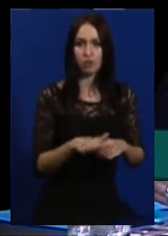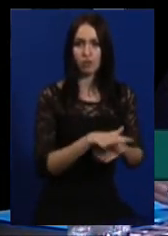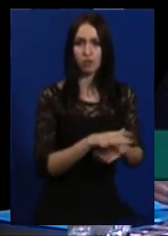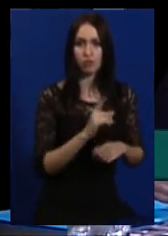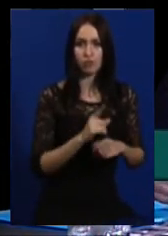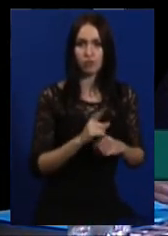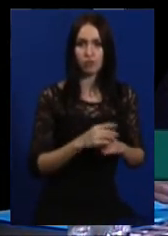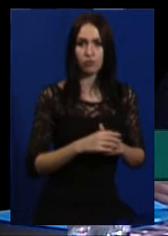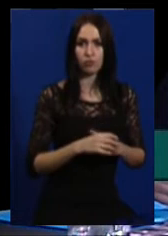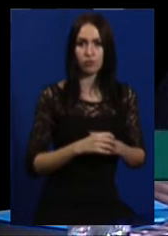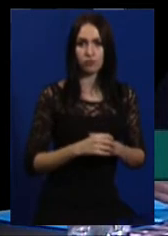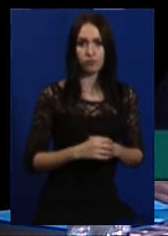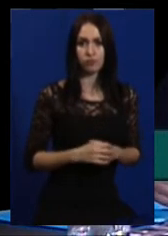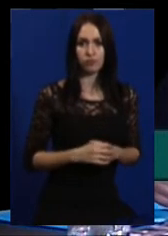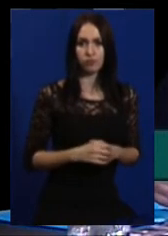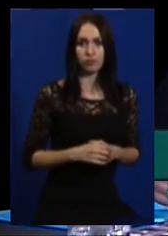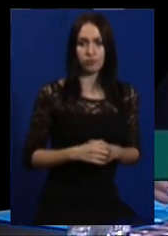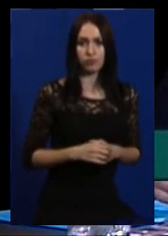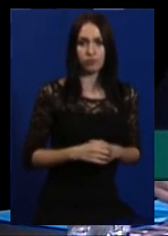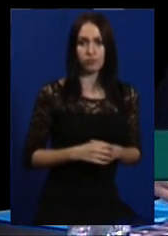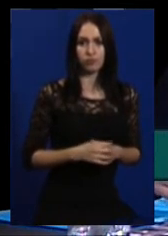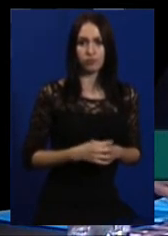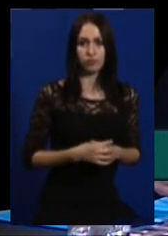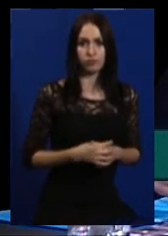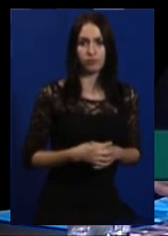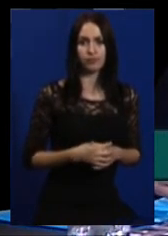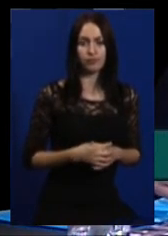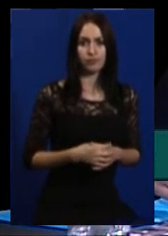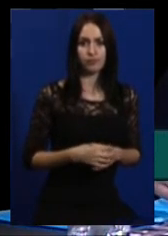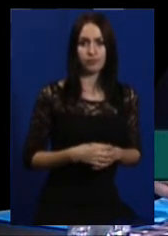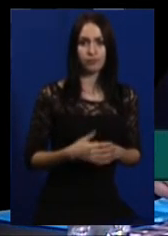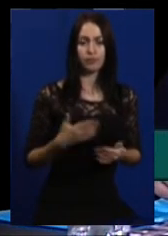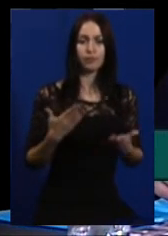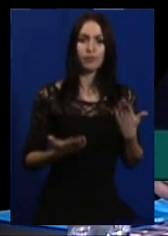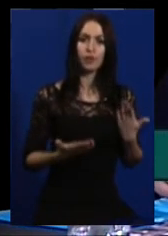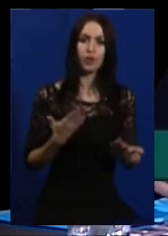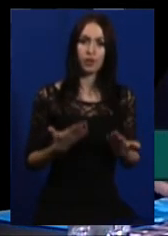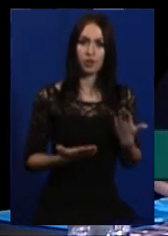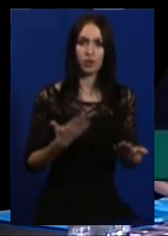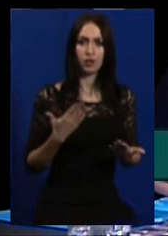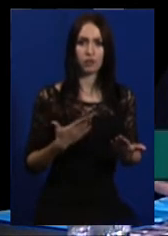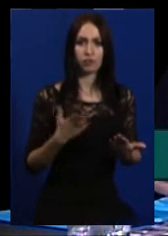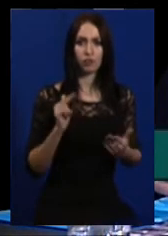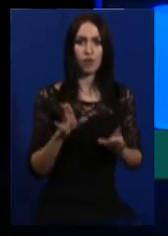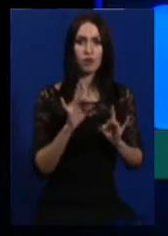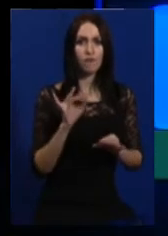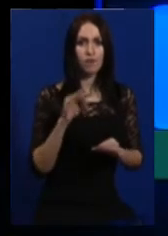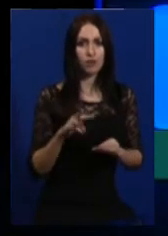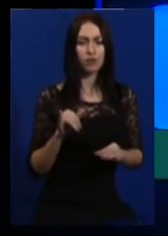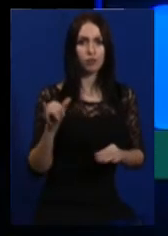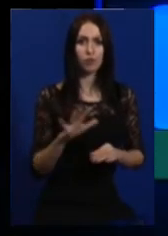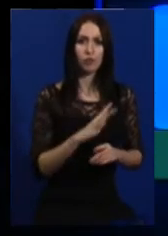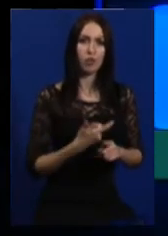обморозил две ноги и польем покерными две ноги наверное как рассказать затем у него было очень